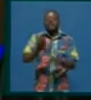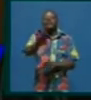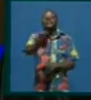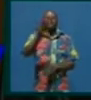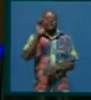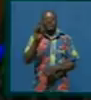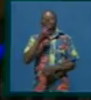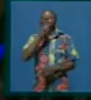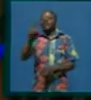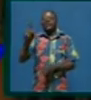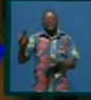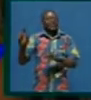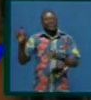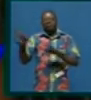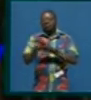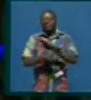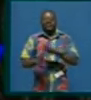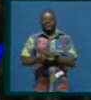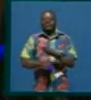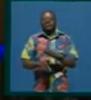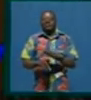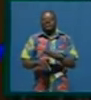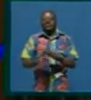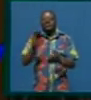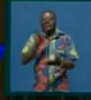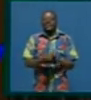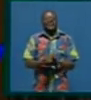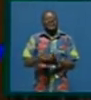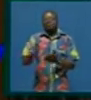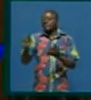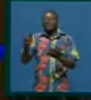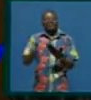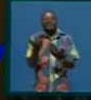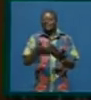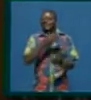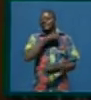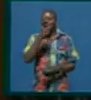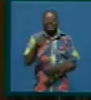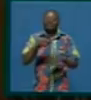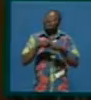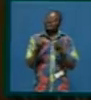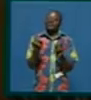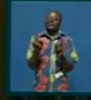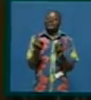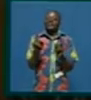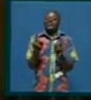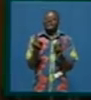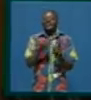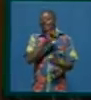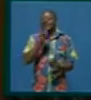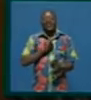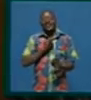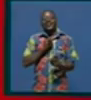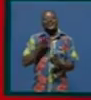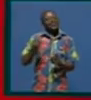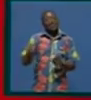d'être actrice principale. Ça n'a pas été facile en tout cas, mais bon, je me suis quitté pour